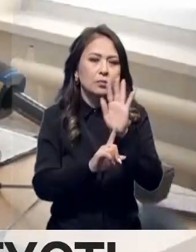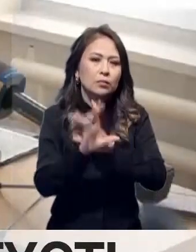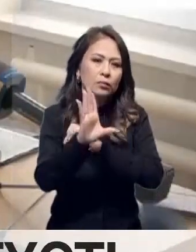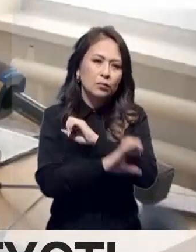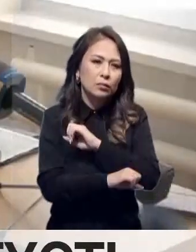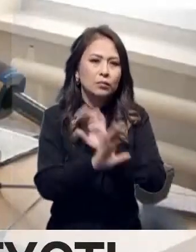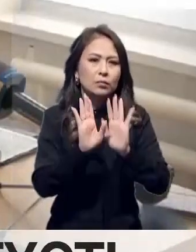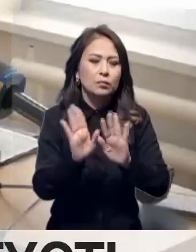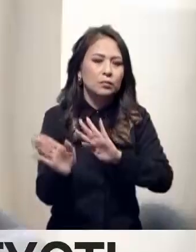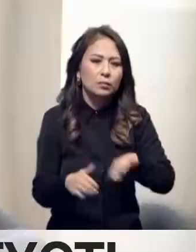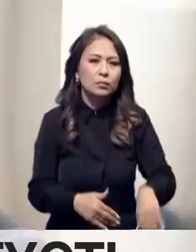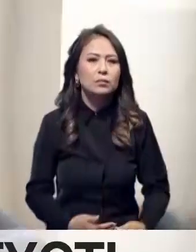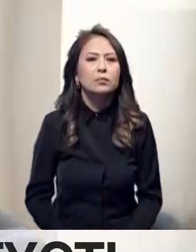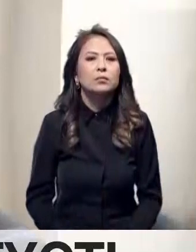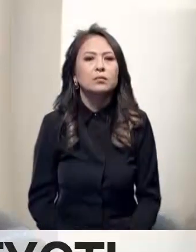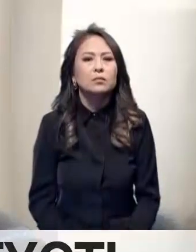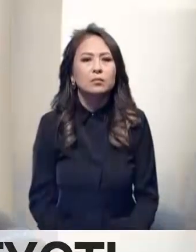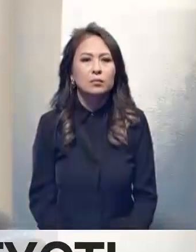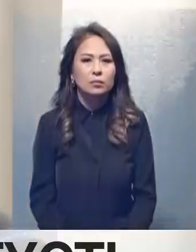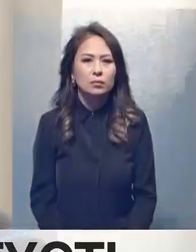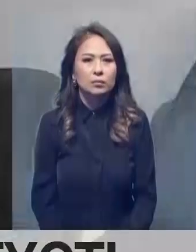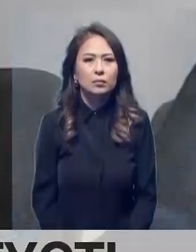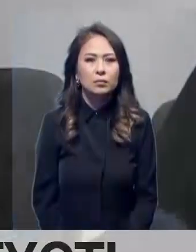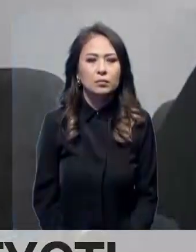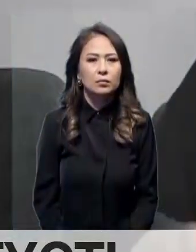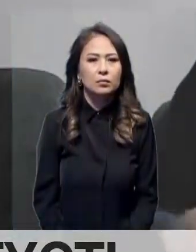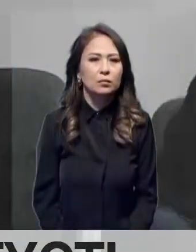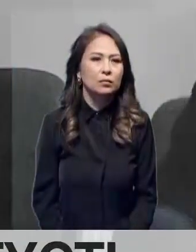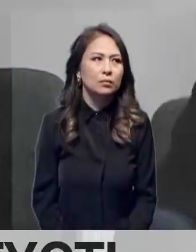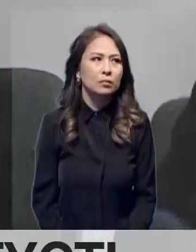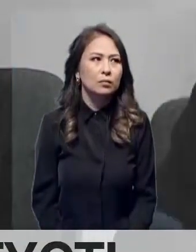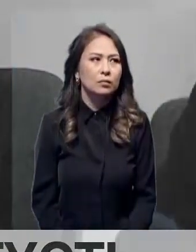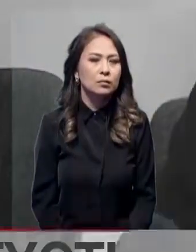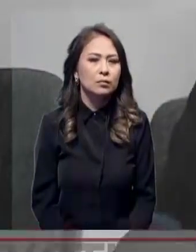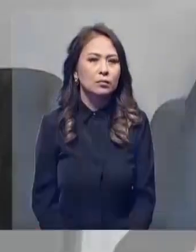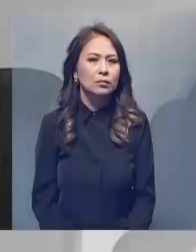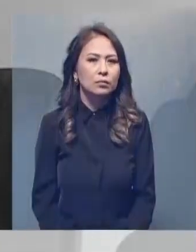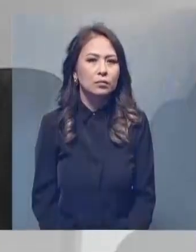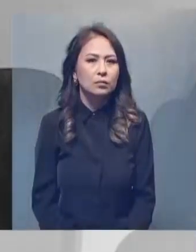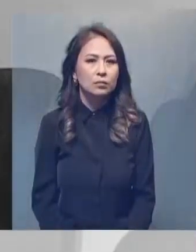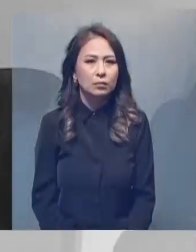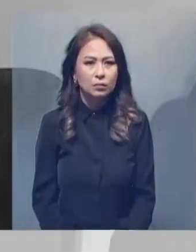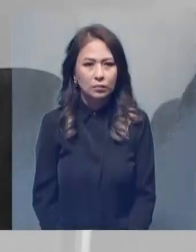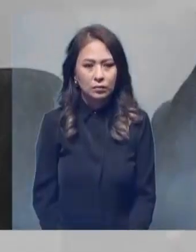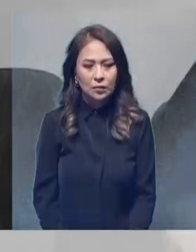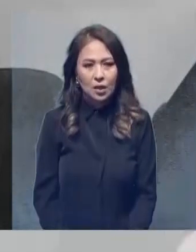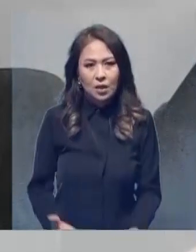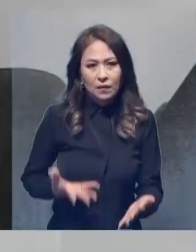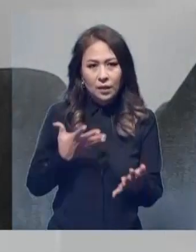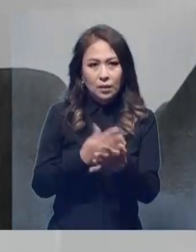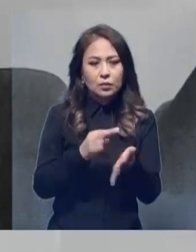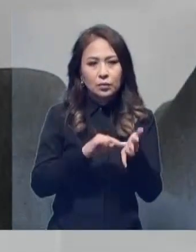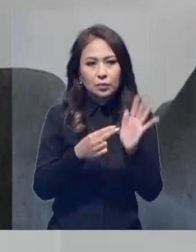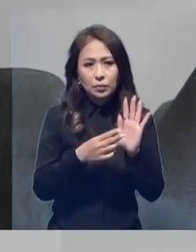мекемелердің сараптамасынан соң ғана қабылданады. Мероприятия сгруппированы по видам услуг. Инвестициялық